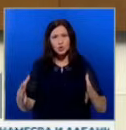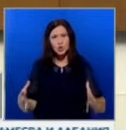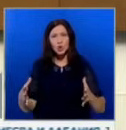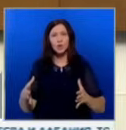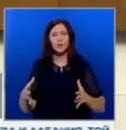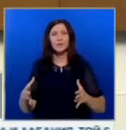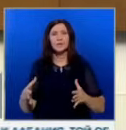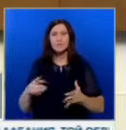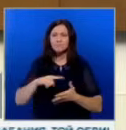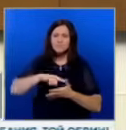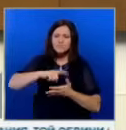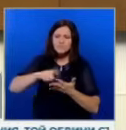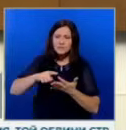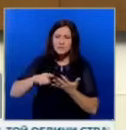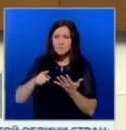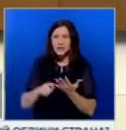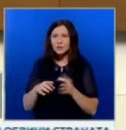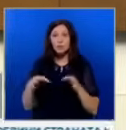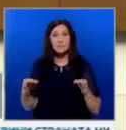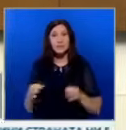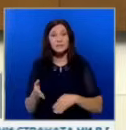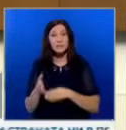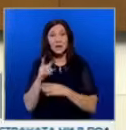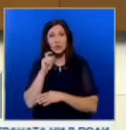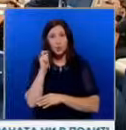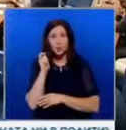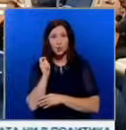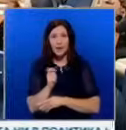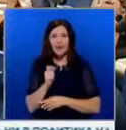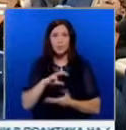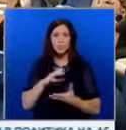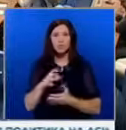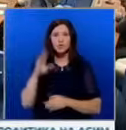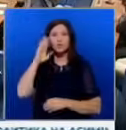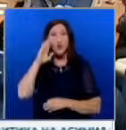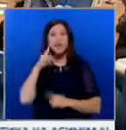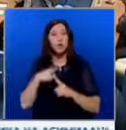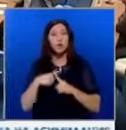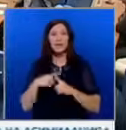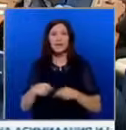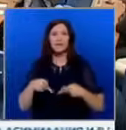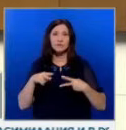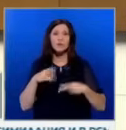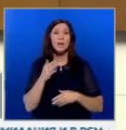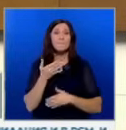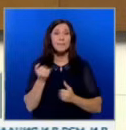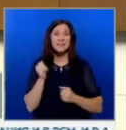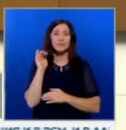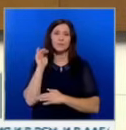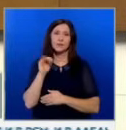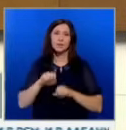за подпомагане на Украина. Политически, военни, хуманитарни и възстановителни, без да бъдат